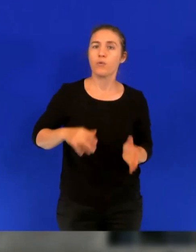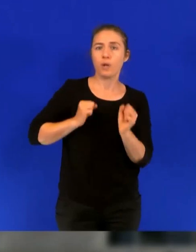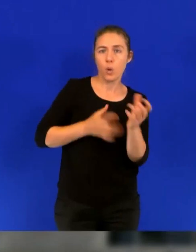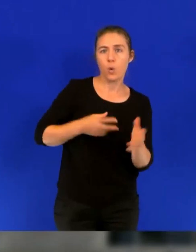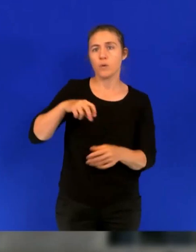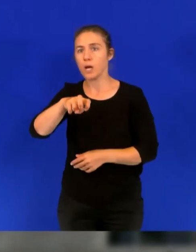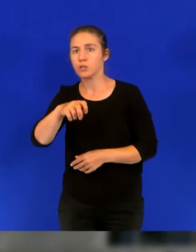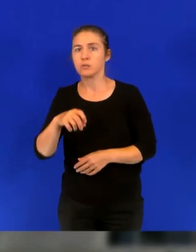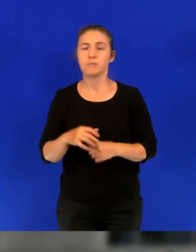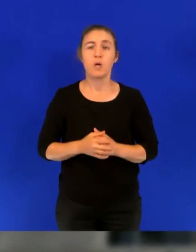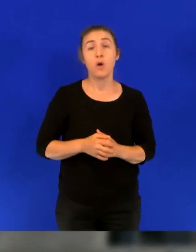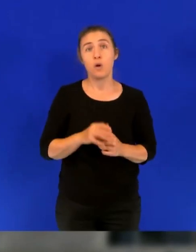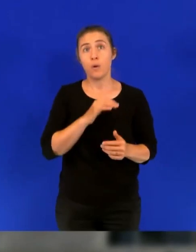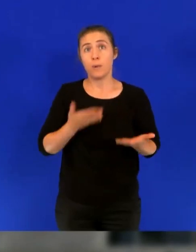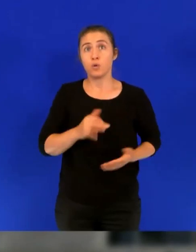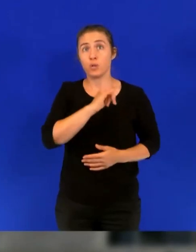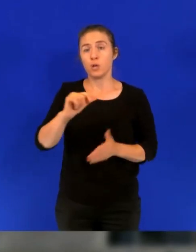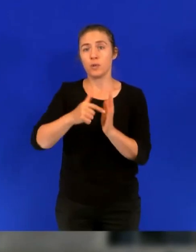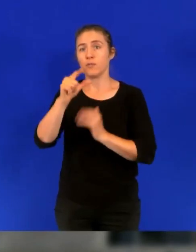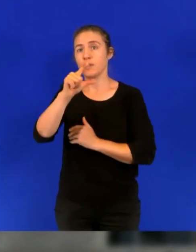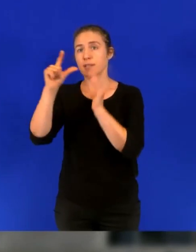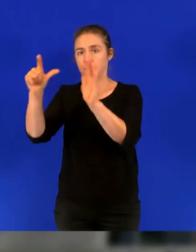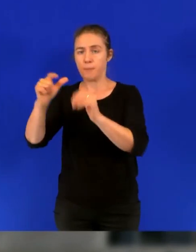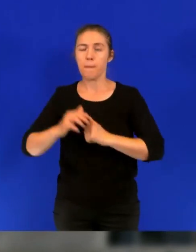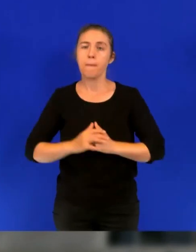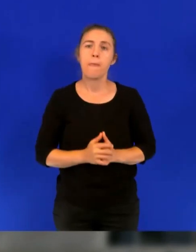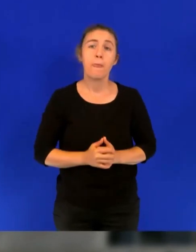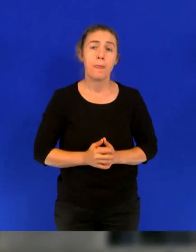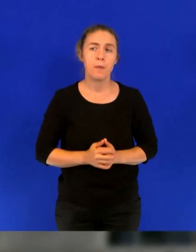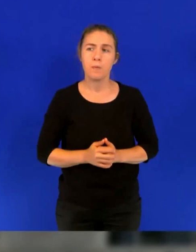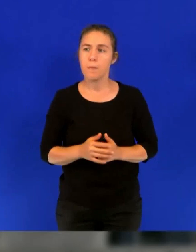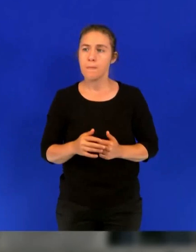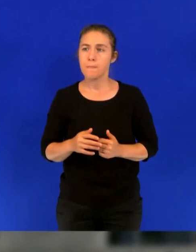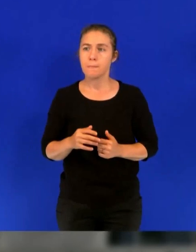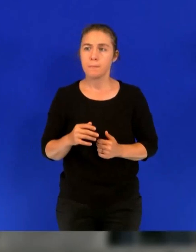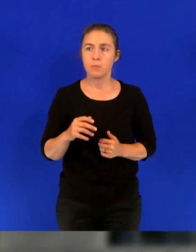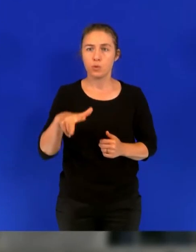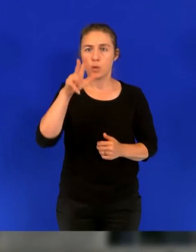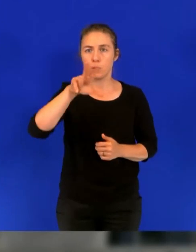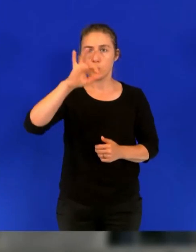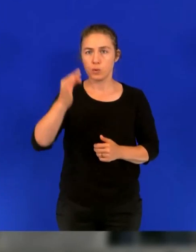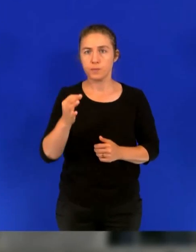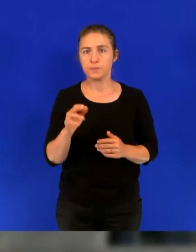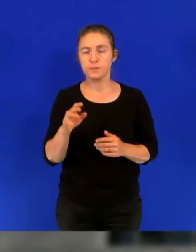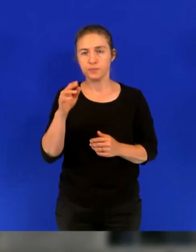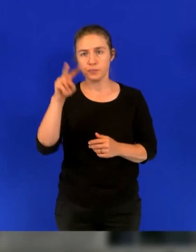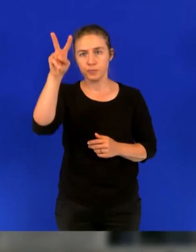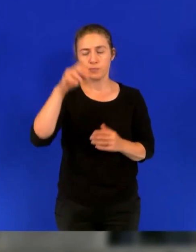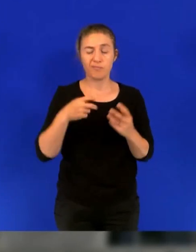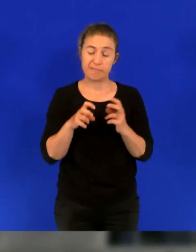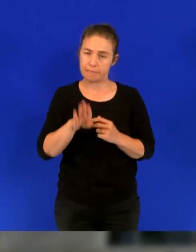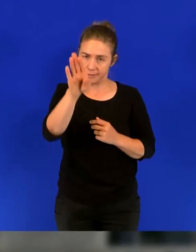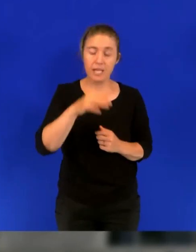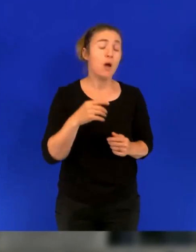à l'horizon 2027. Cela témoigne de l'engagement fort en faveur d'une mobilité plus durable et plus respectueuse de